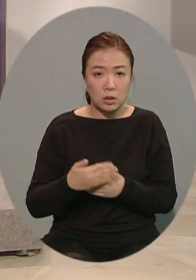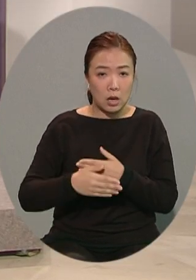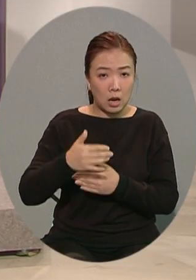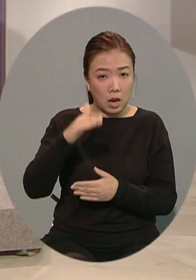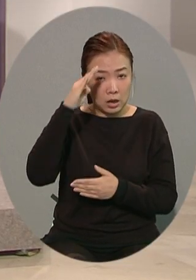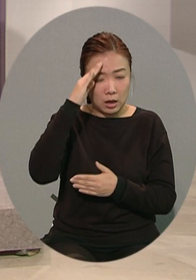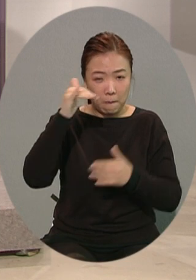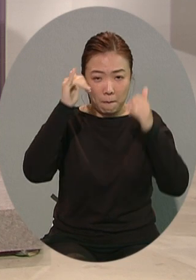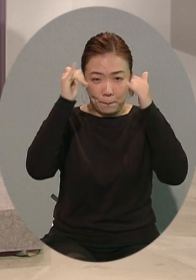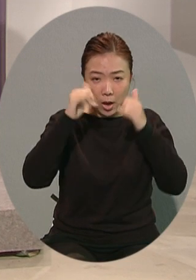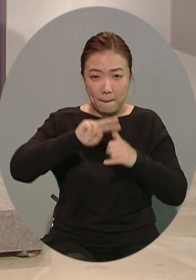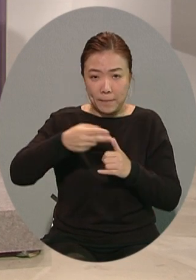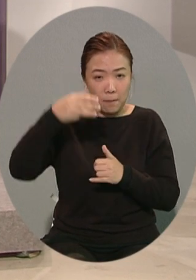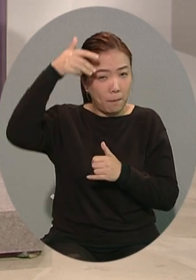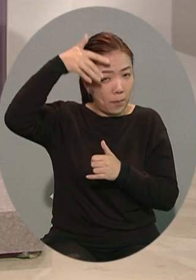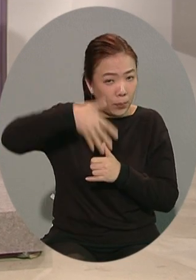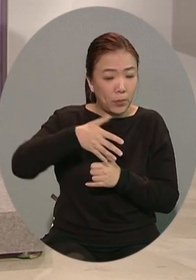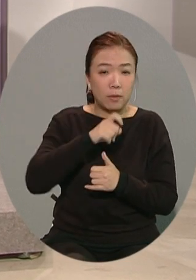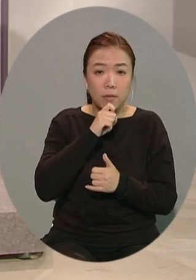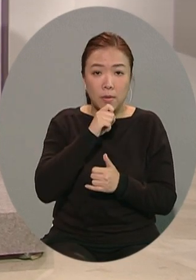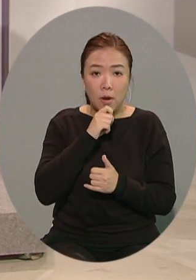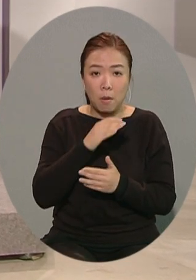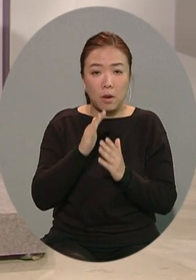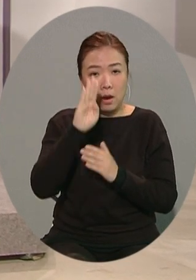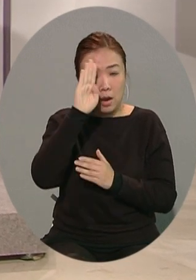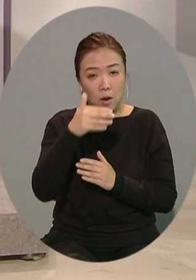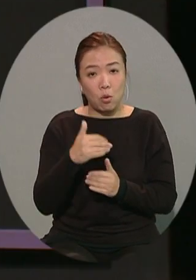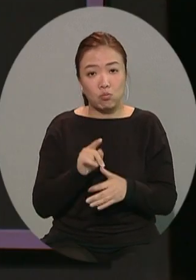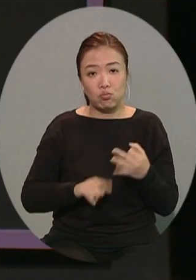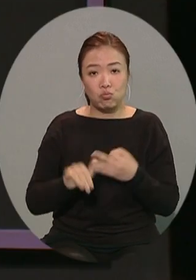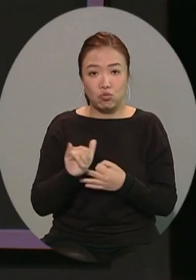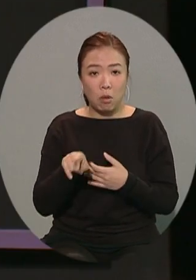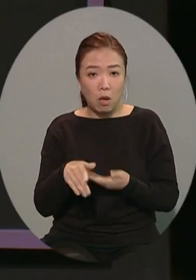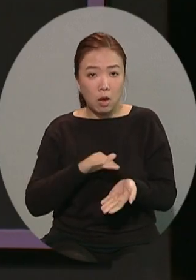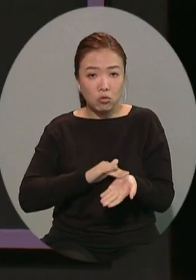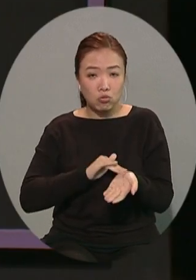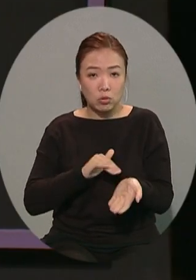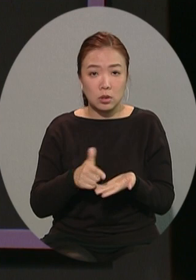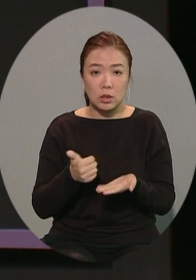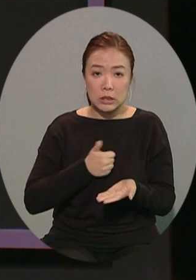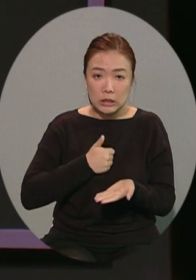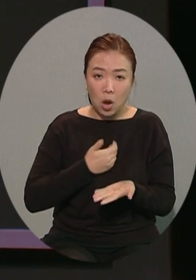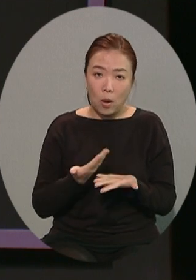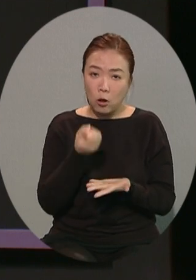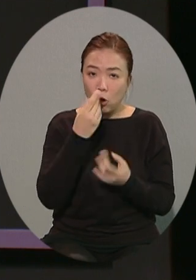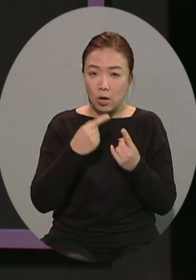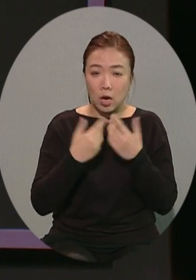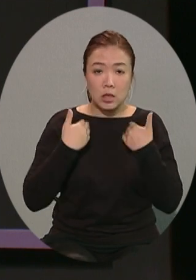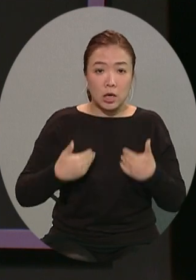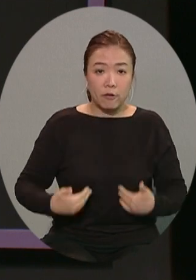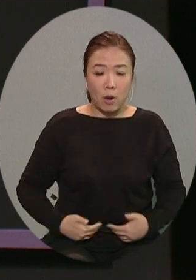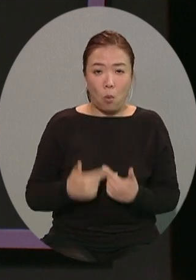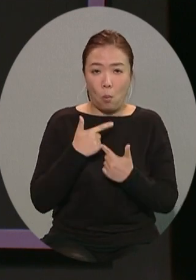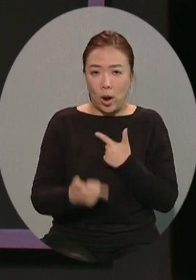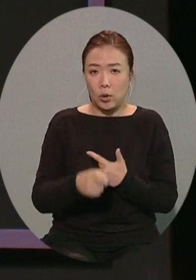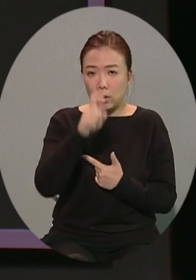头破血流，所以希望袁先生，你作为中医师或者是香港人这个身份，永远都会记